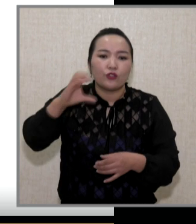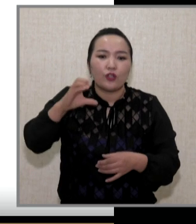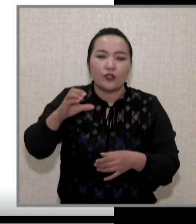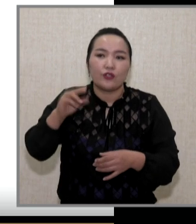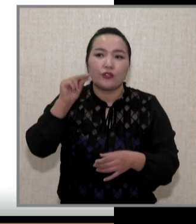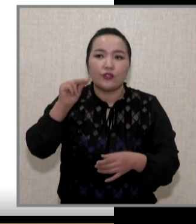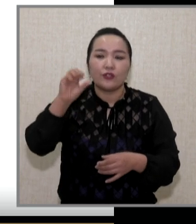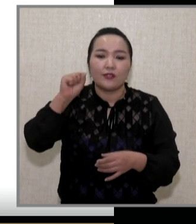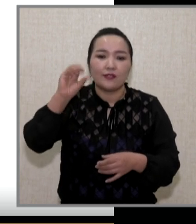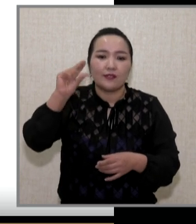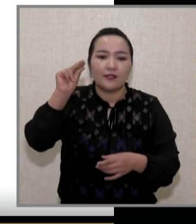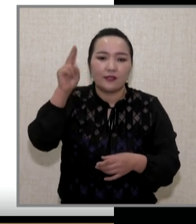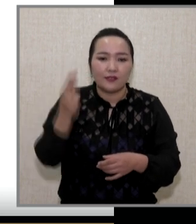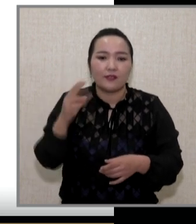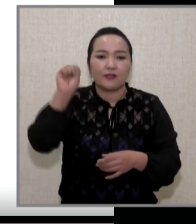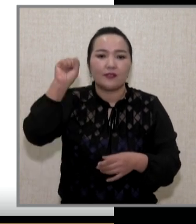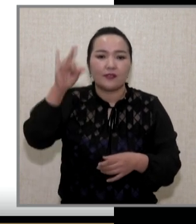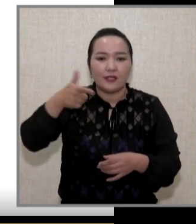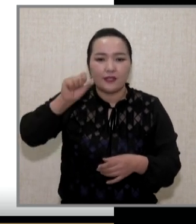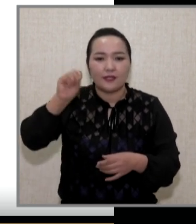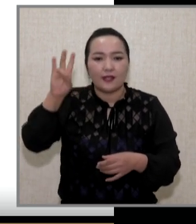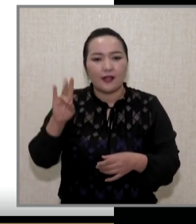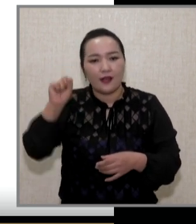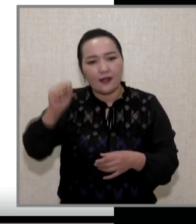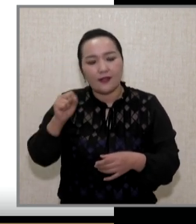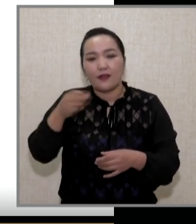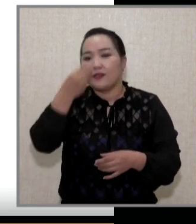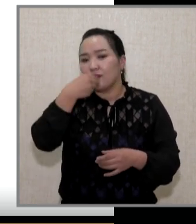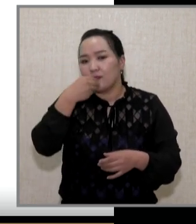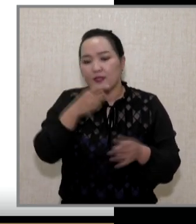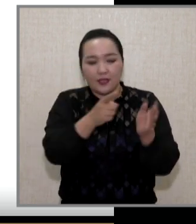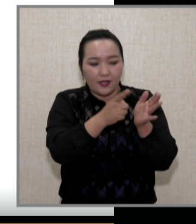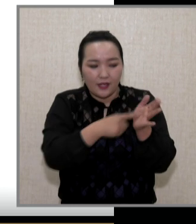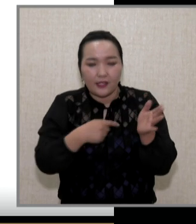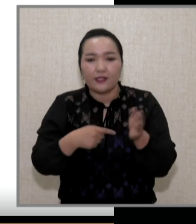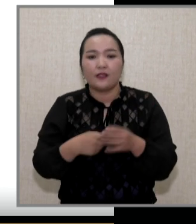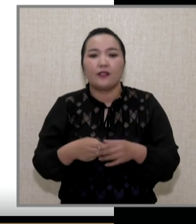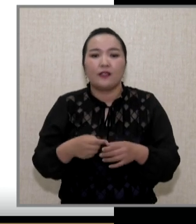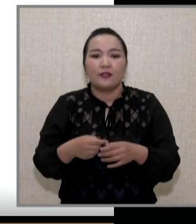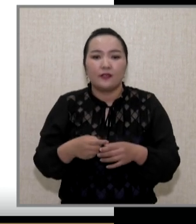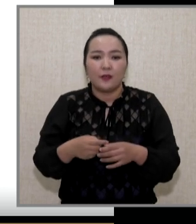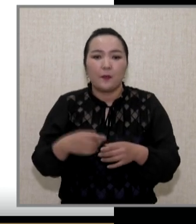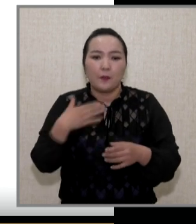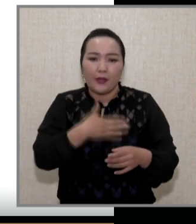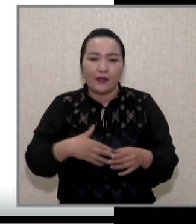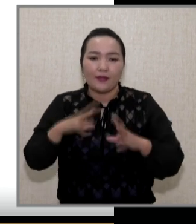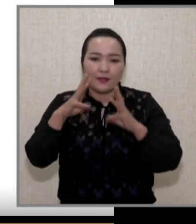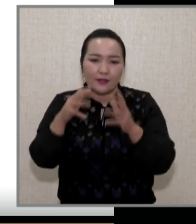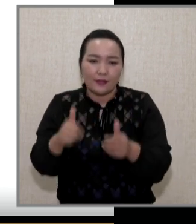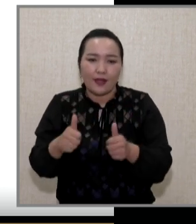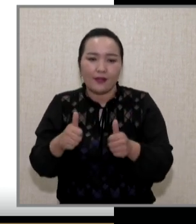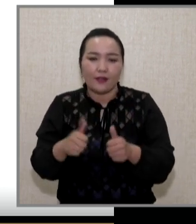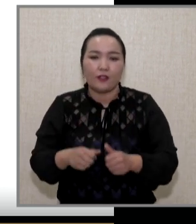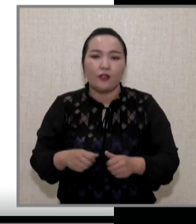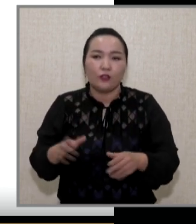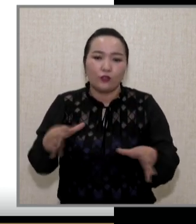бас дархлааг дэмжих ийм бас шилдэг бүтээгдэхүүн байгаа. За дараа нь бол ногоо байна. За ногоо бол бас сөнгөн сарымсыг бол түлхүү хэрэглэх